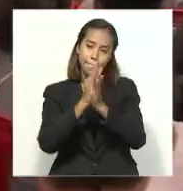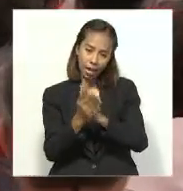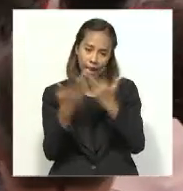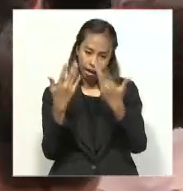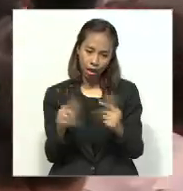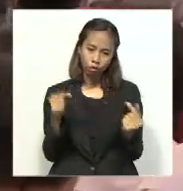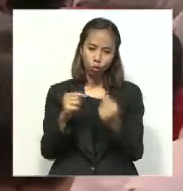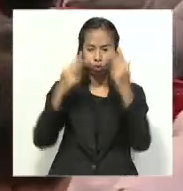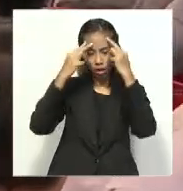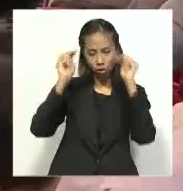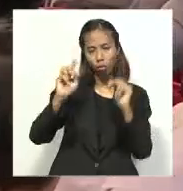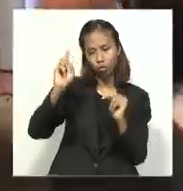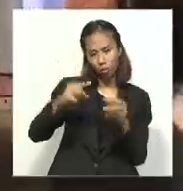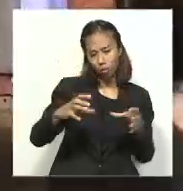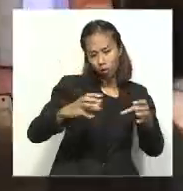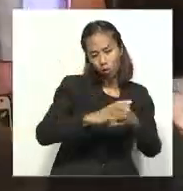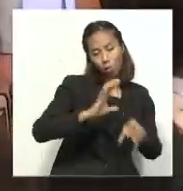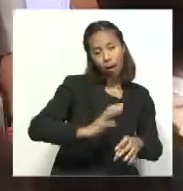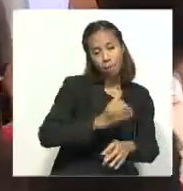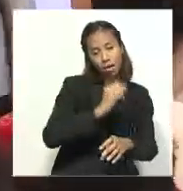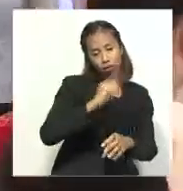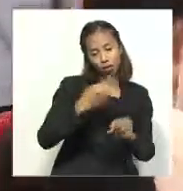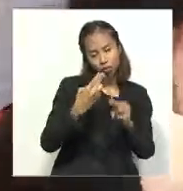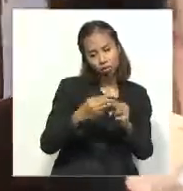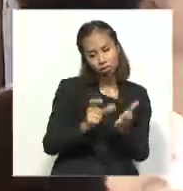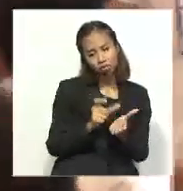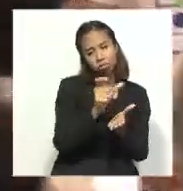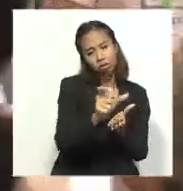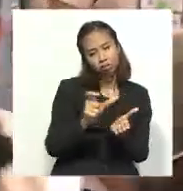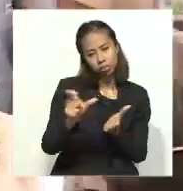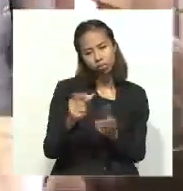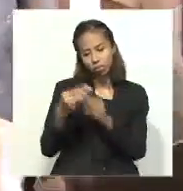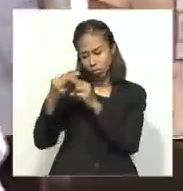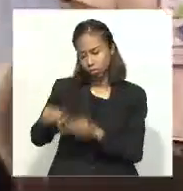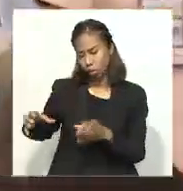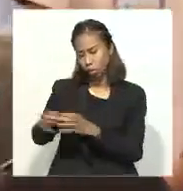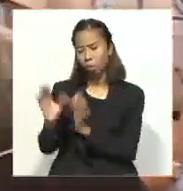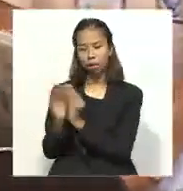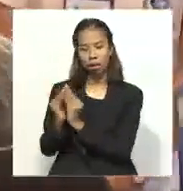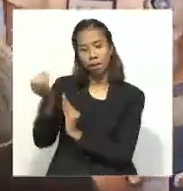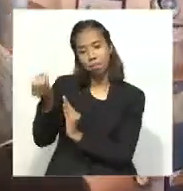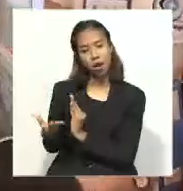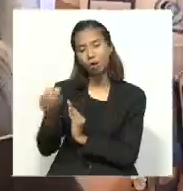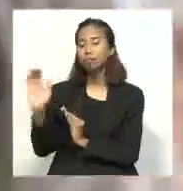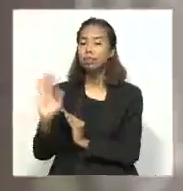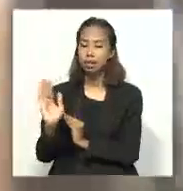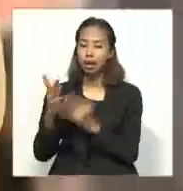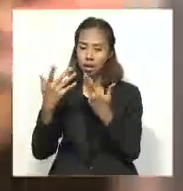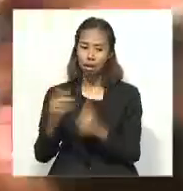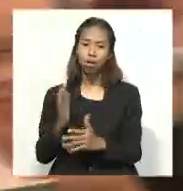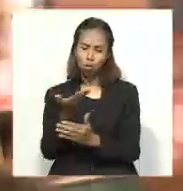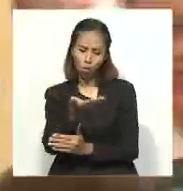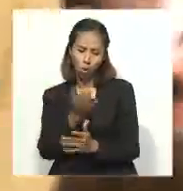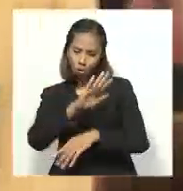คการเมืองจะต้องเสนอชื่อก่อนไม่ใช่เพียงพรรคที่ได้เสียงข้างมากพร้อมขอให้ ให้ทุกคนออกมาใช้สิท